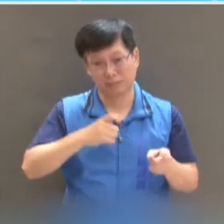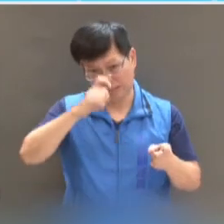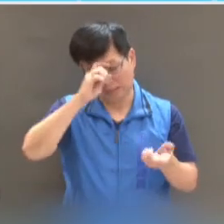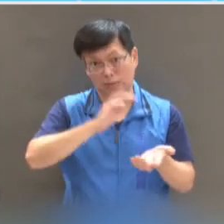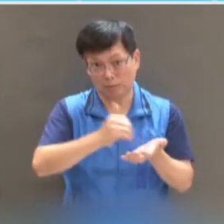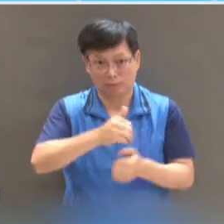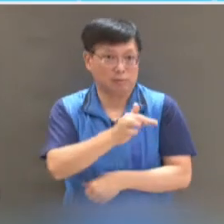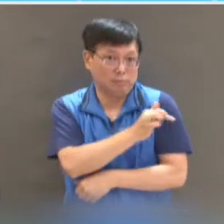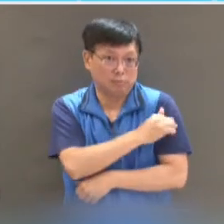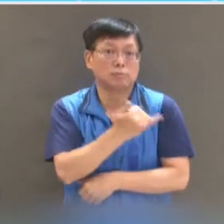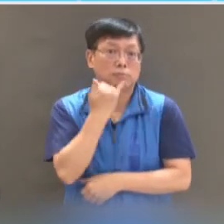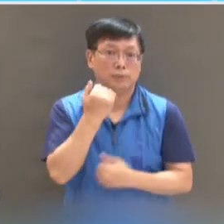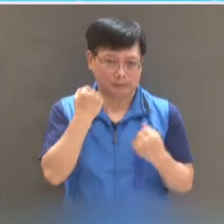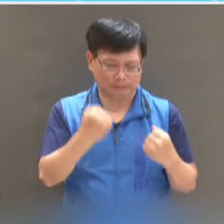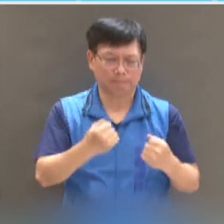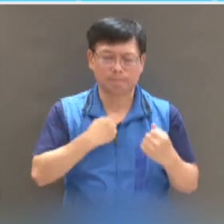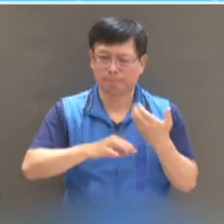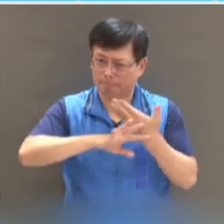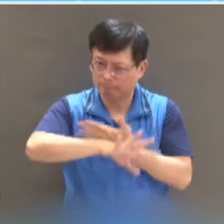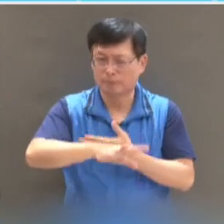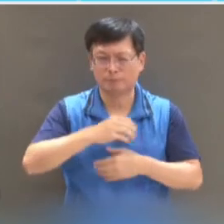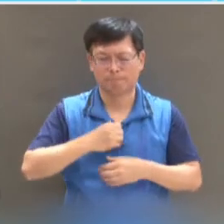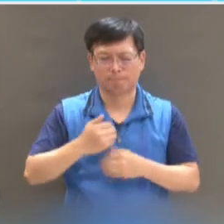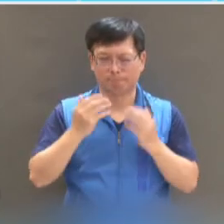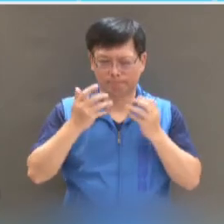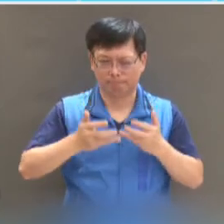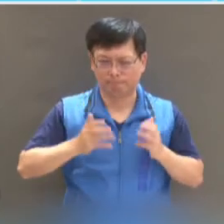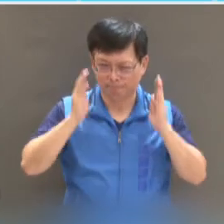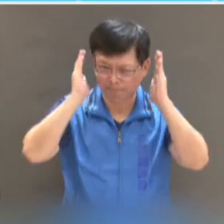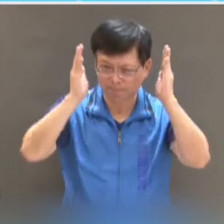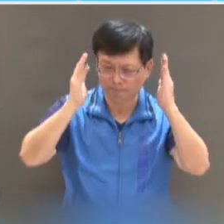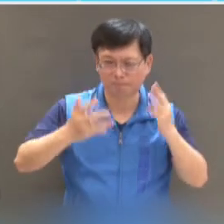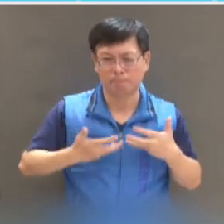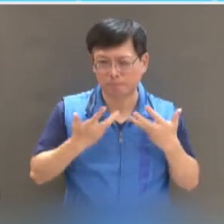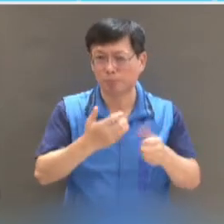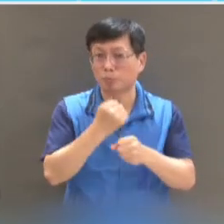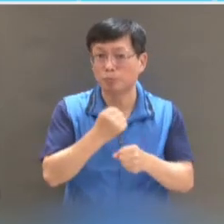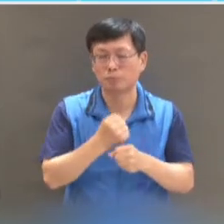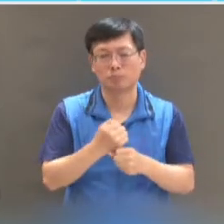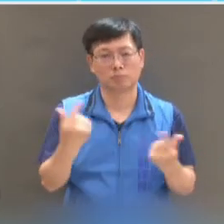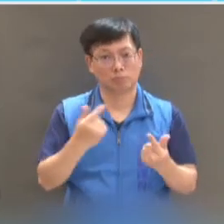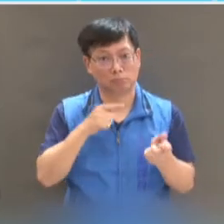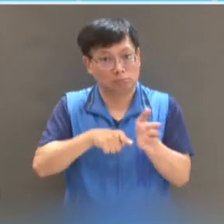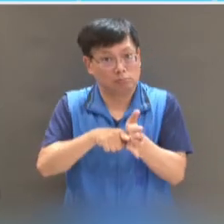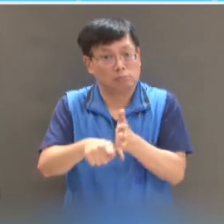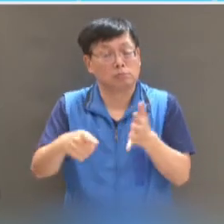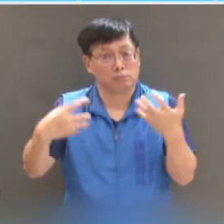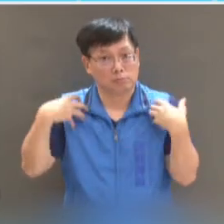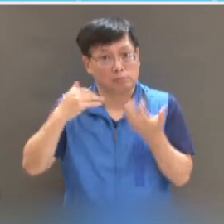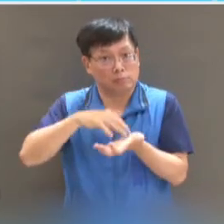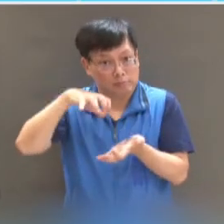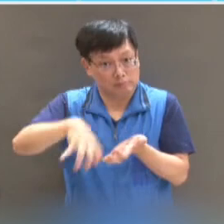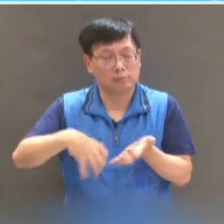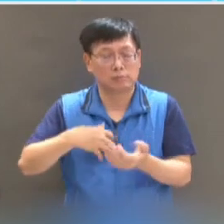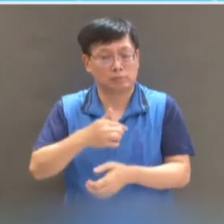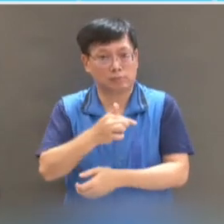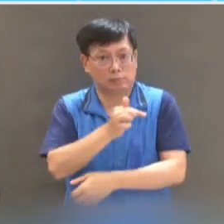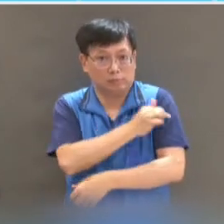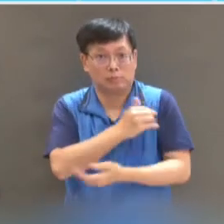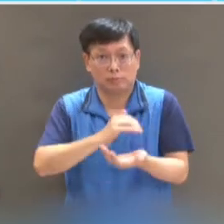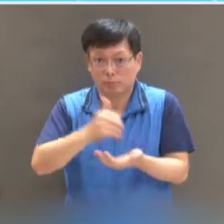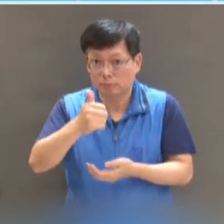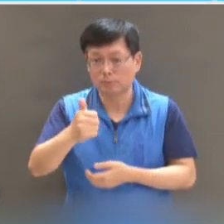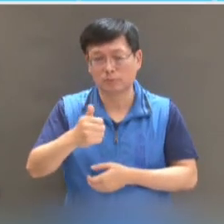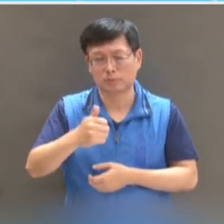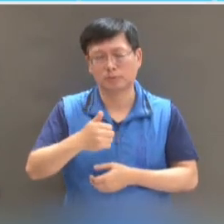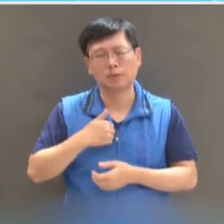安心在第一线作战，尤其是专责医疗院所的医事人员，也让他们的家属